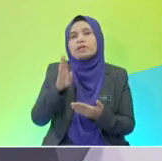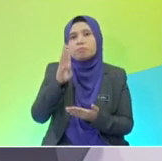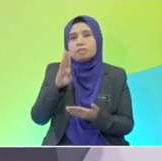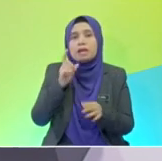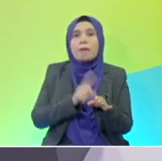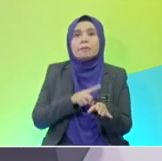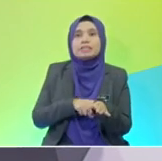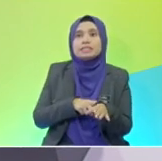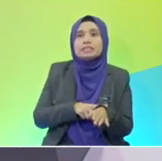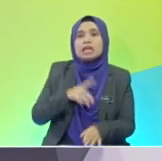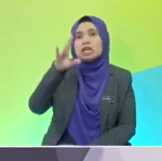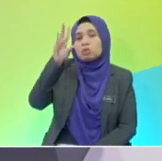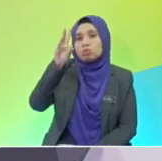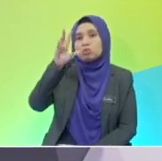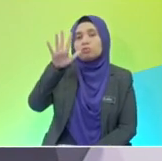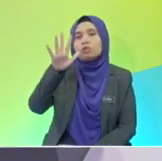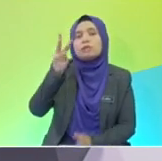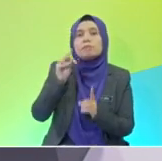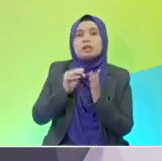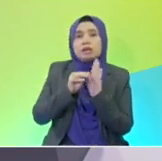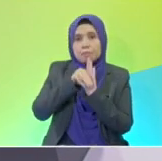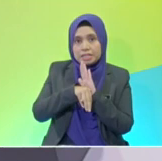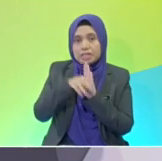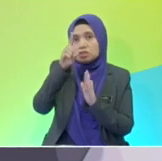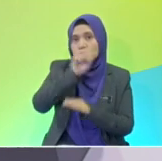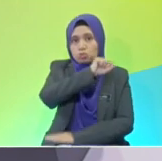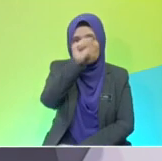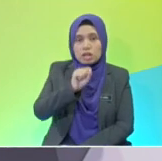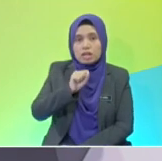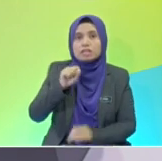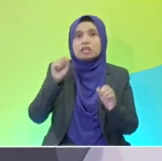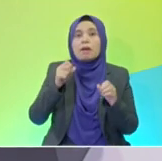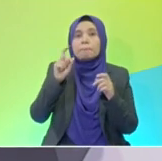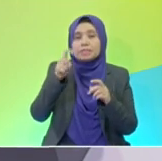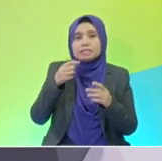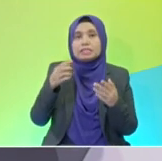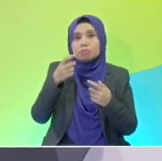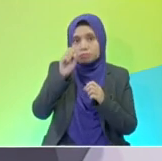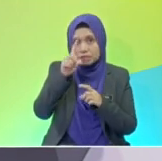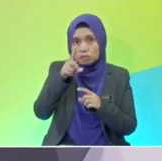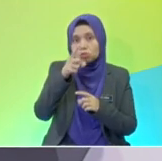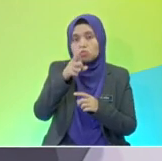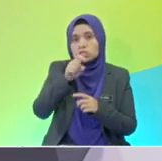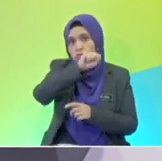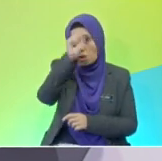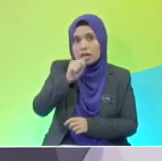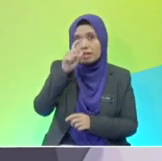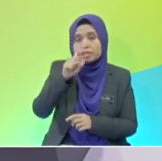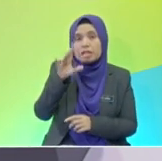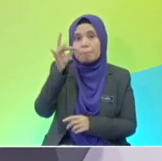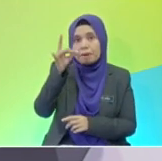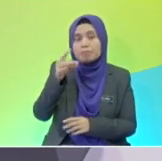adalah 75 menit 5 menit lebih kurang dalam 18 menit